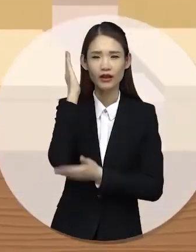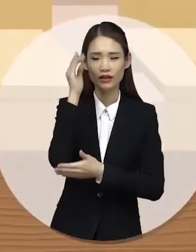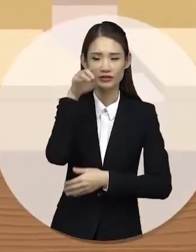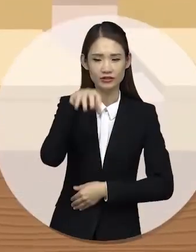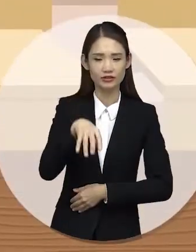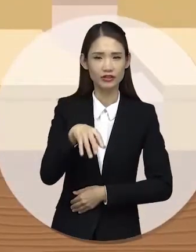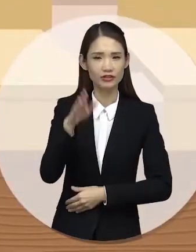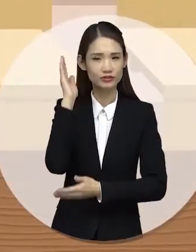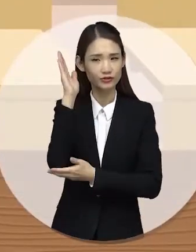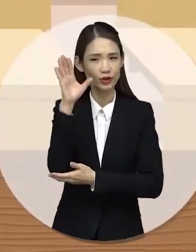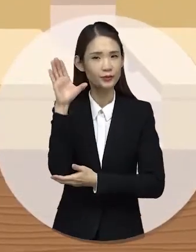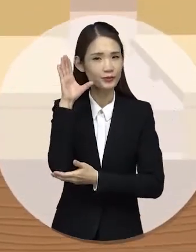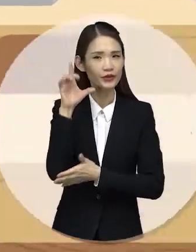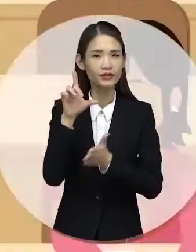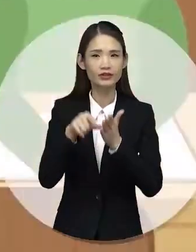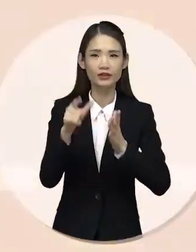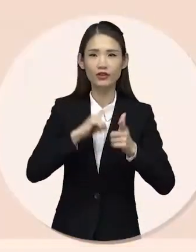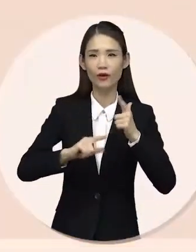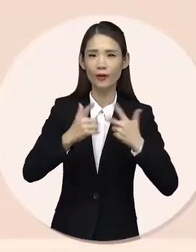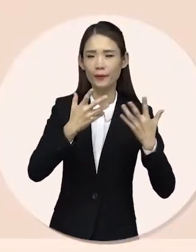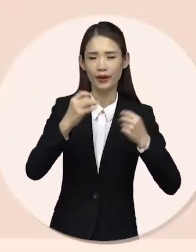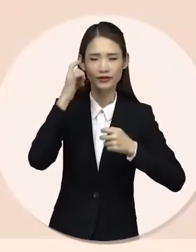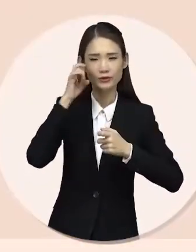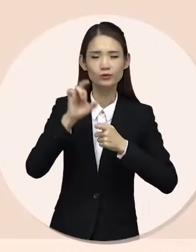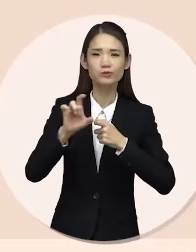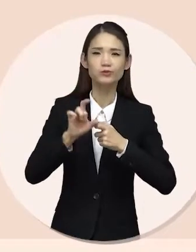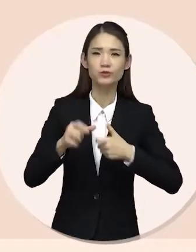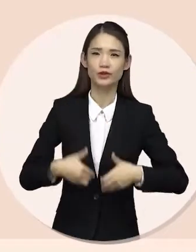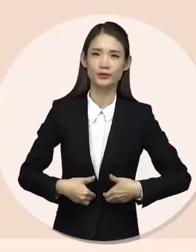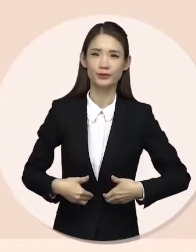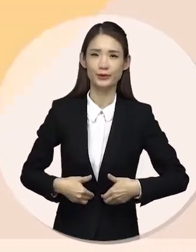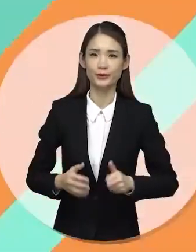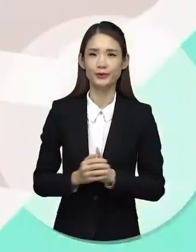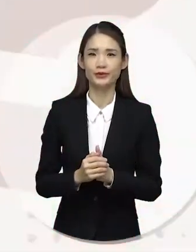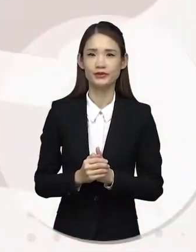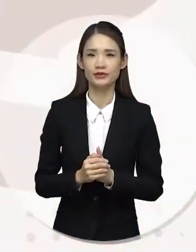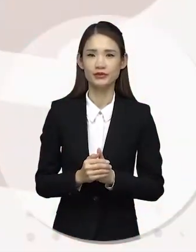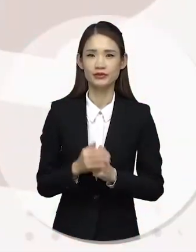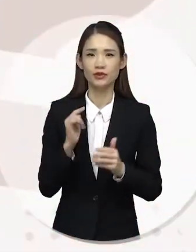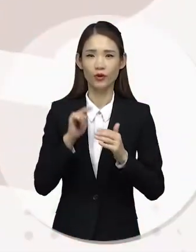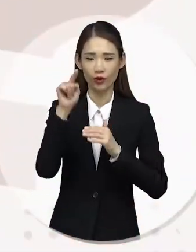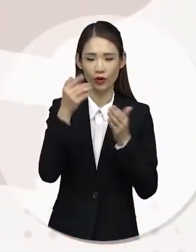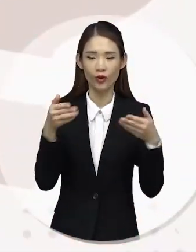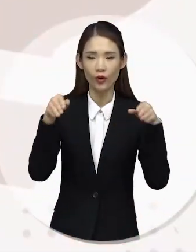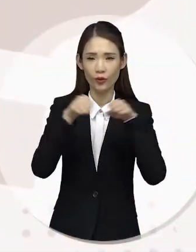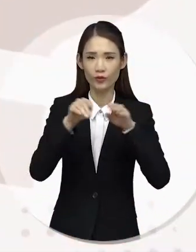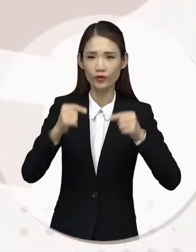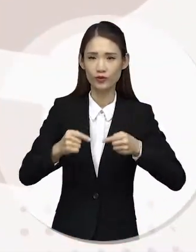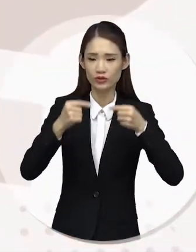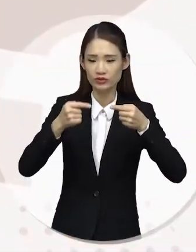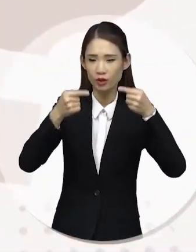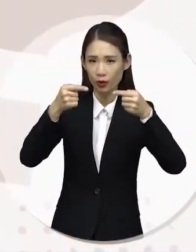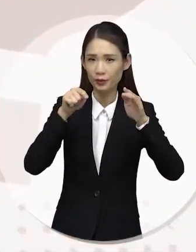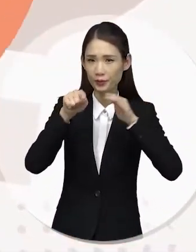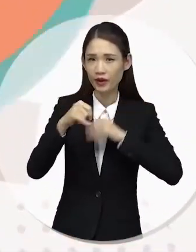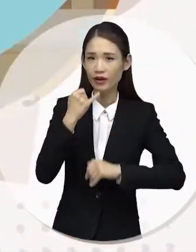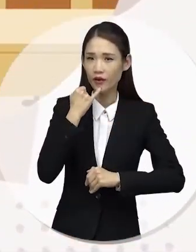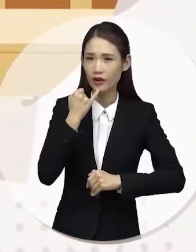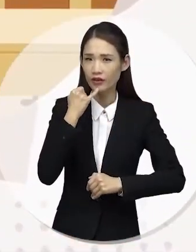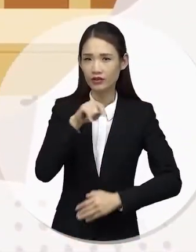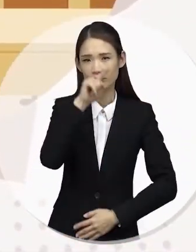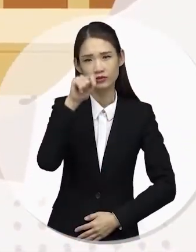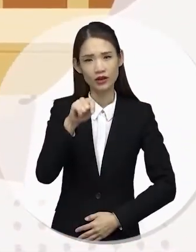않은 강의실에서 수업을 들어야 할 땐 더 많은 것들을 고려해야 합니다. 저 건물은 휠체어 접근이